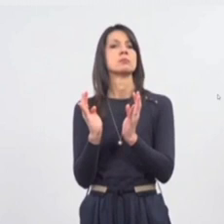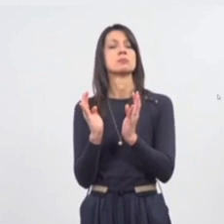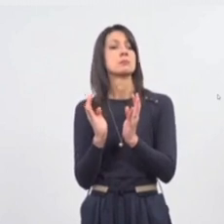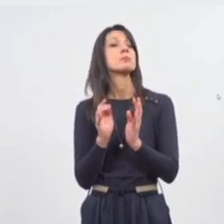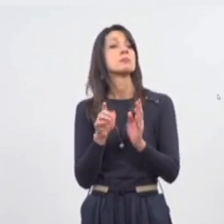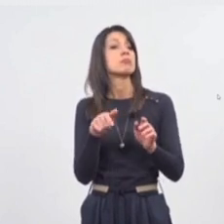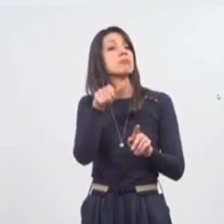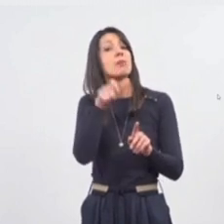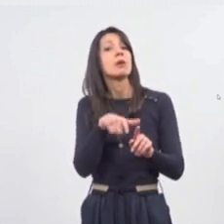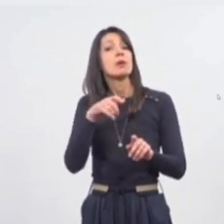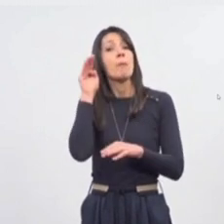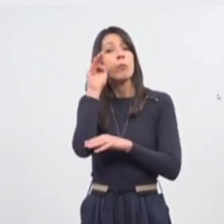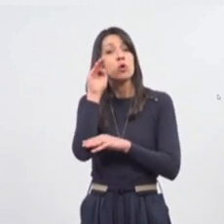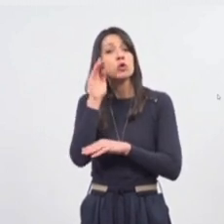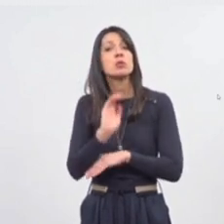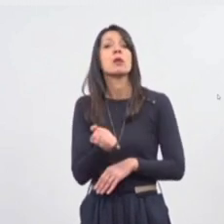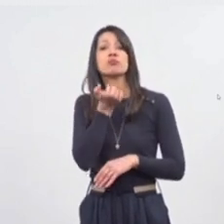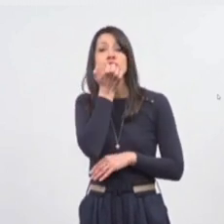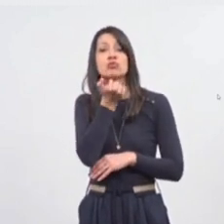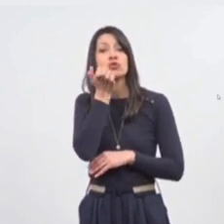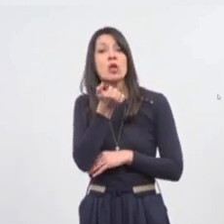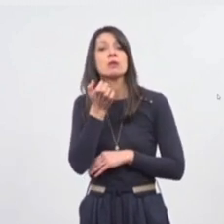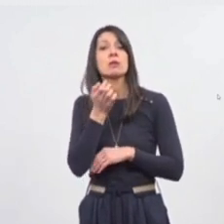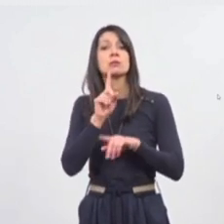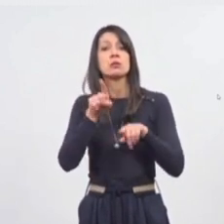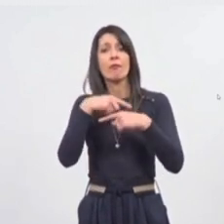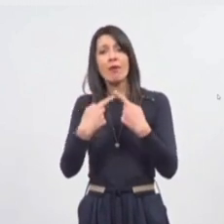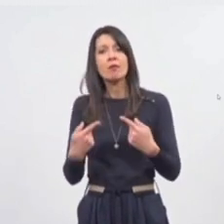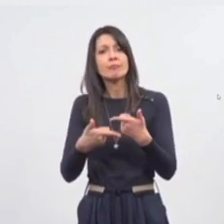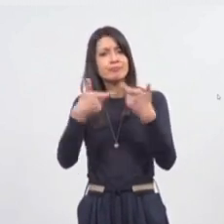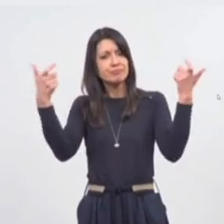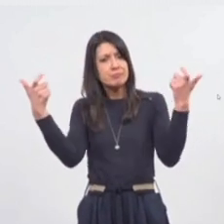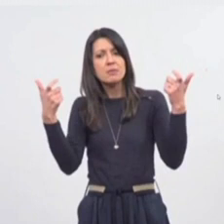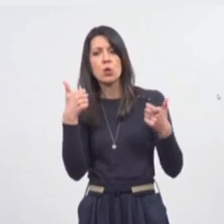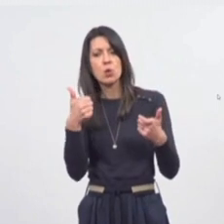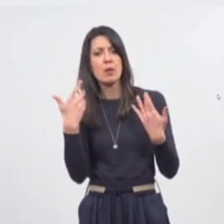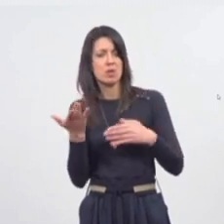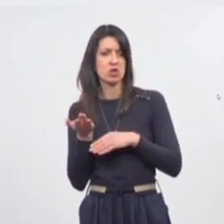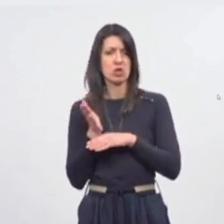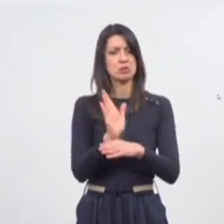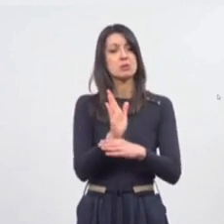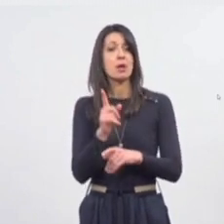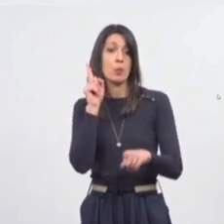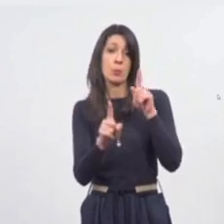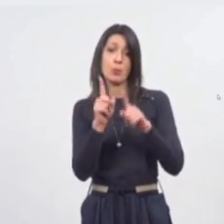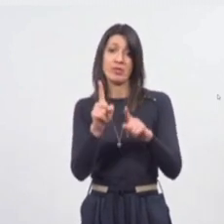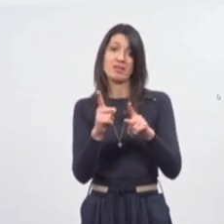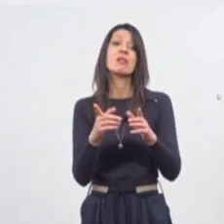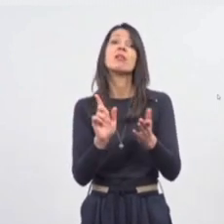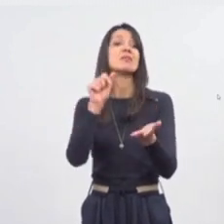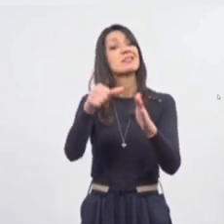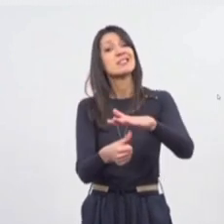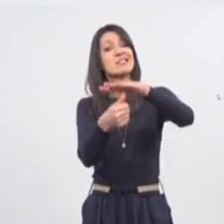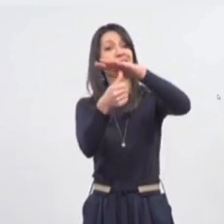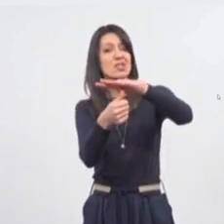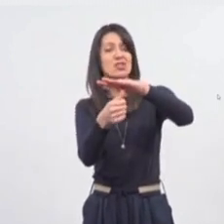tchèques, slovaques, lituaniens, qui ont déjà pris position sur une délocalisation, peut-être à Paris, au siège du comité